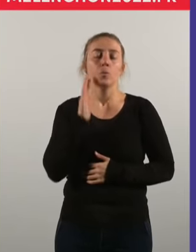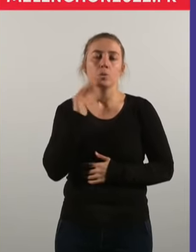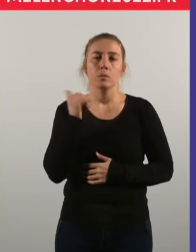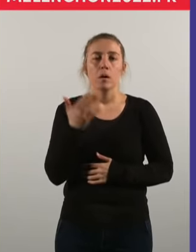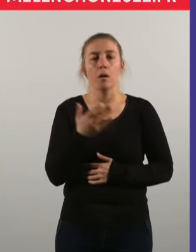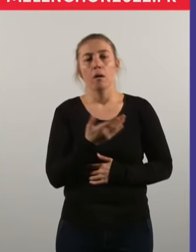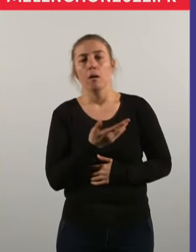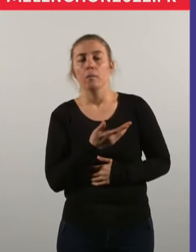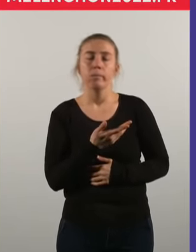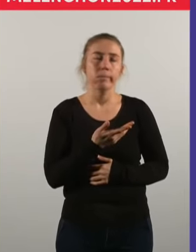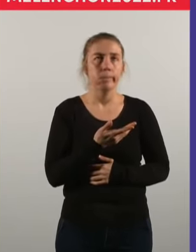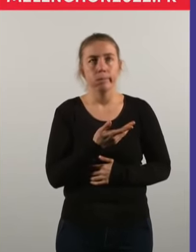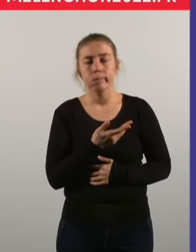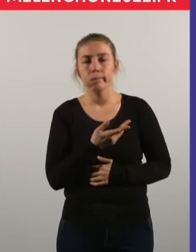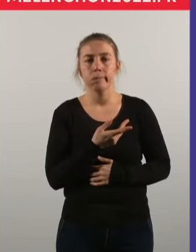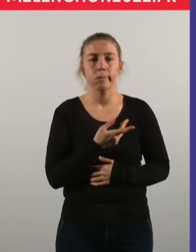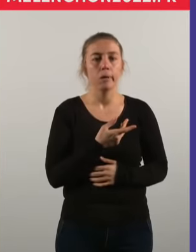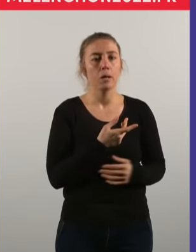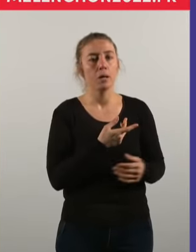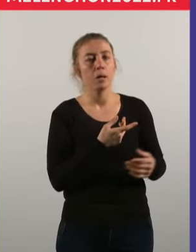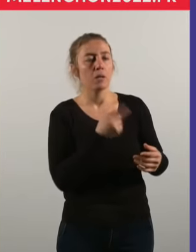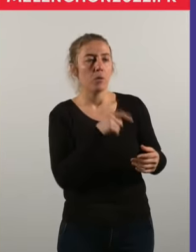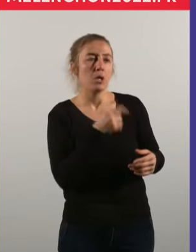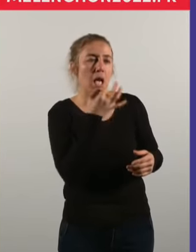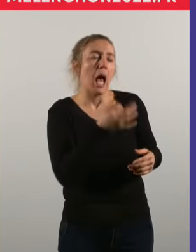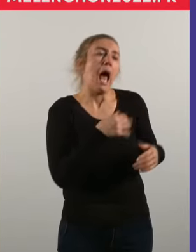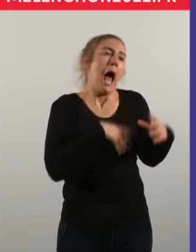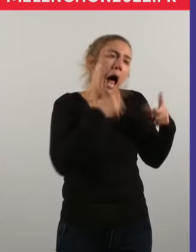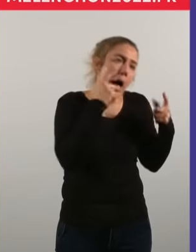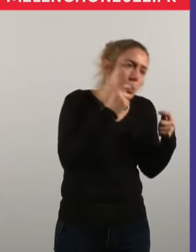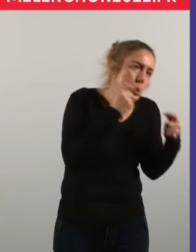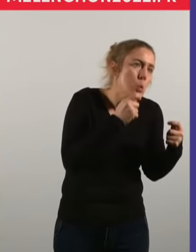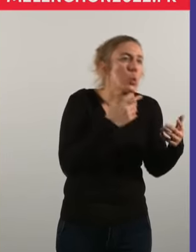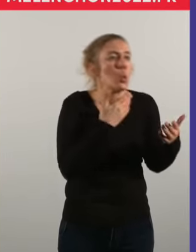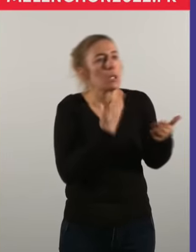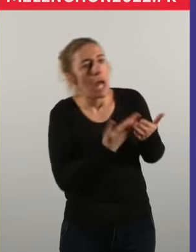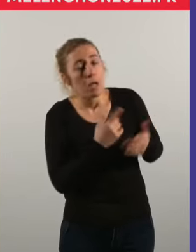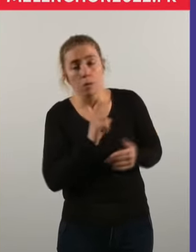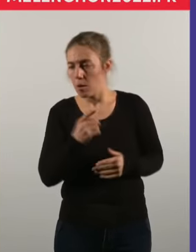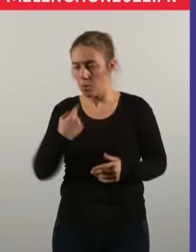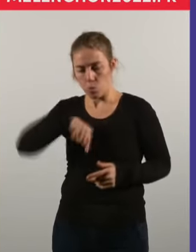de mettre des limites, des réserves. C'est pas le sujet. C'est ça qui nous réunit. Voilà, c'est le programme.